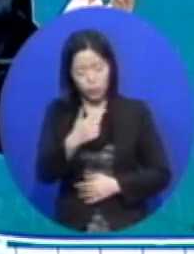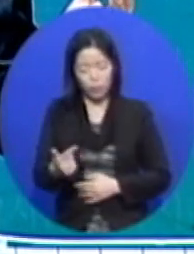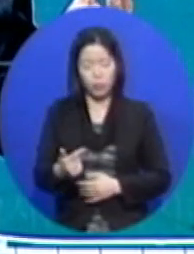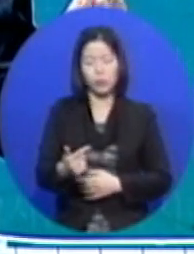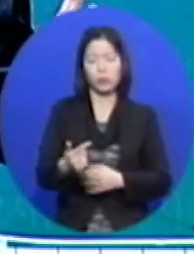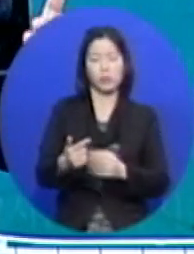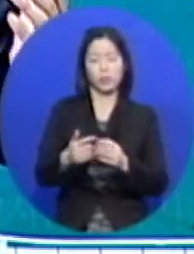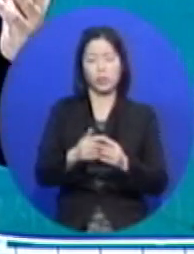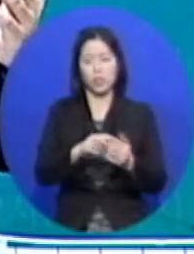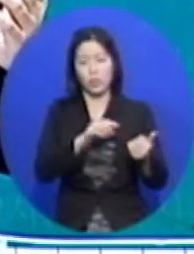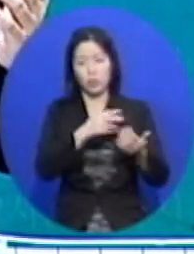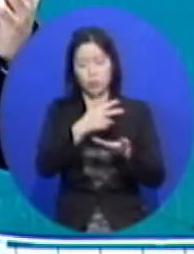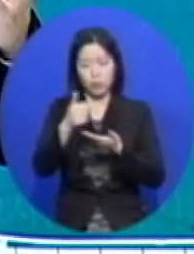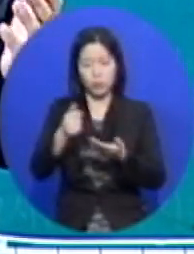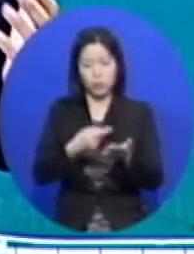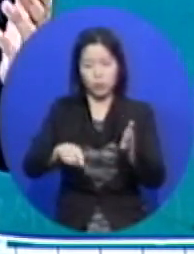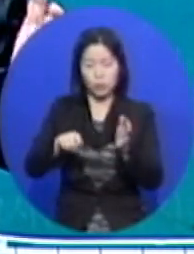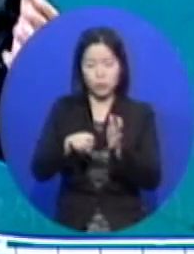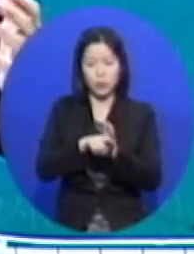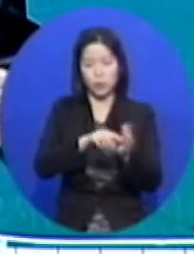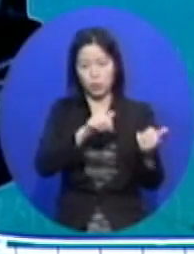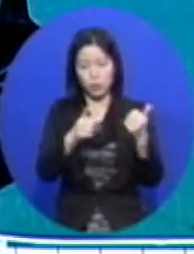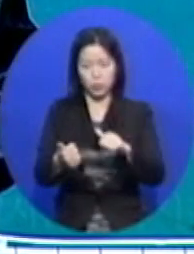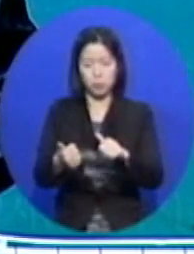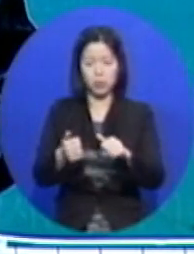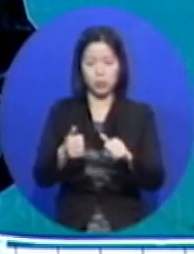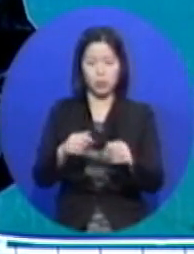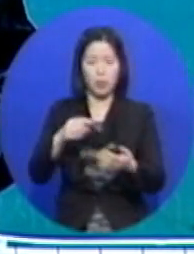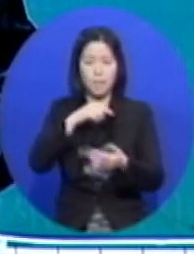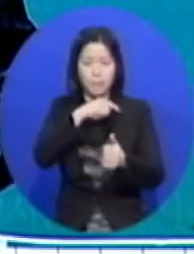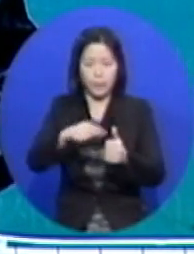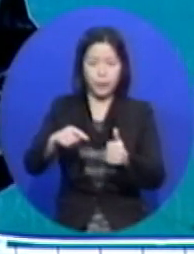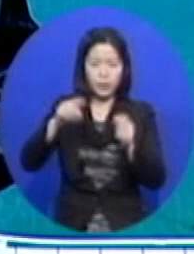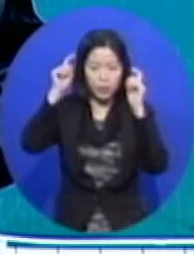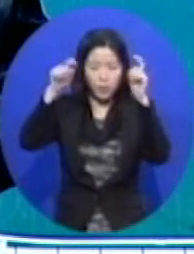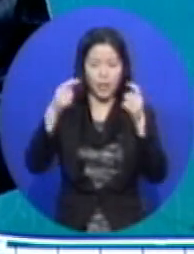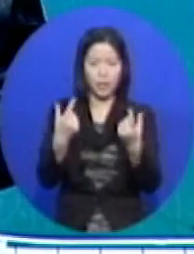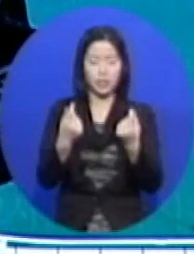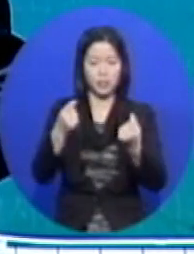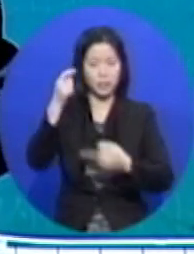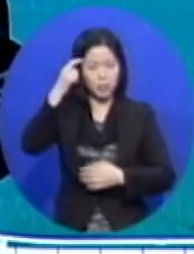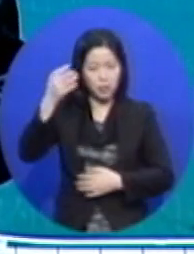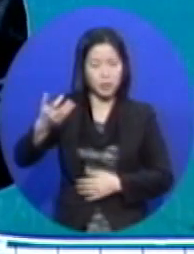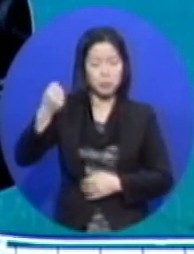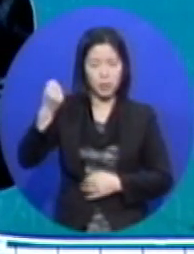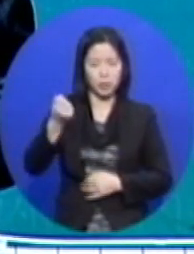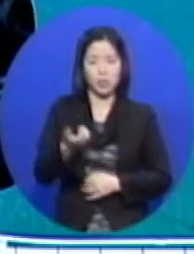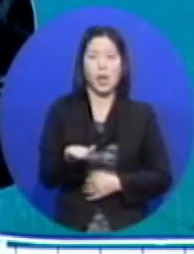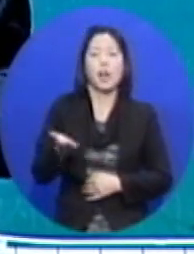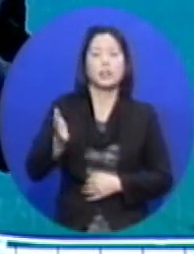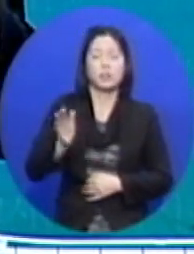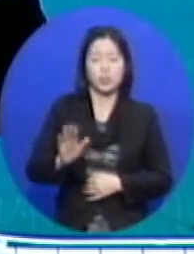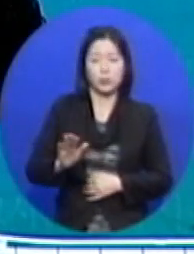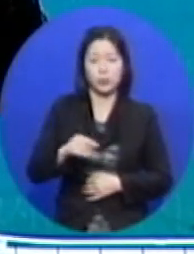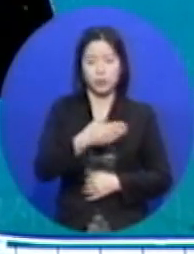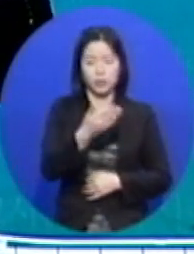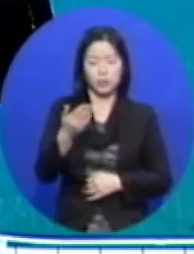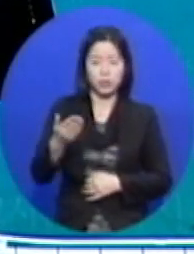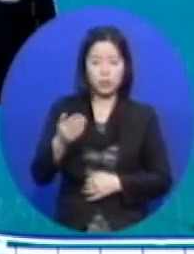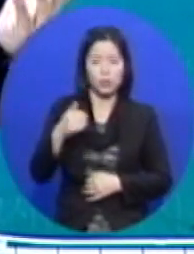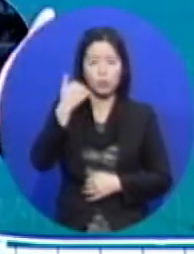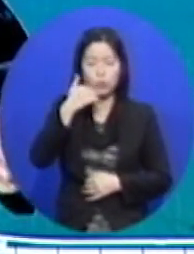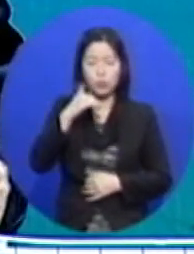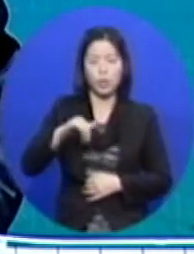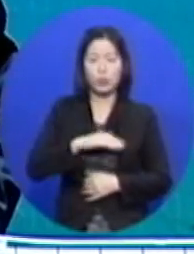당하게 되며 도살 당할 양 같이 여김을 받으면서 그런데도 그들은 누가 우리를 그리스도의